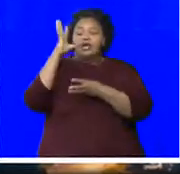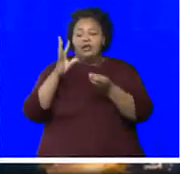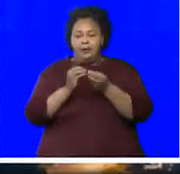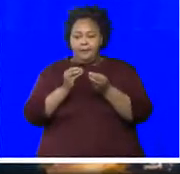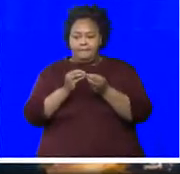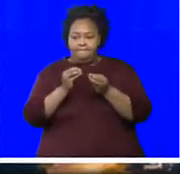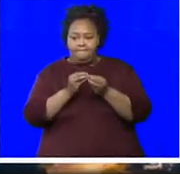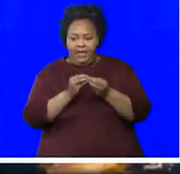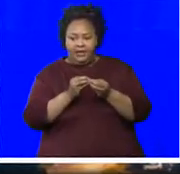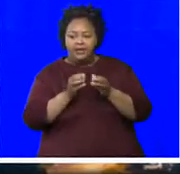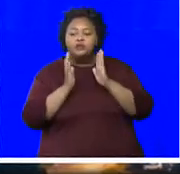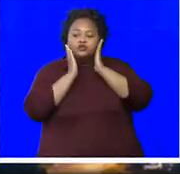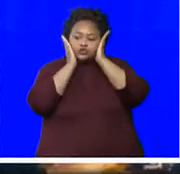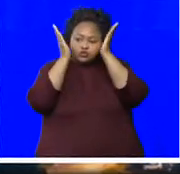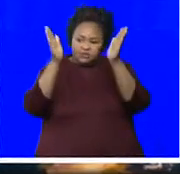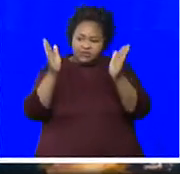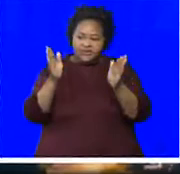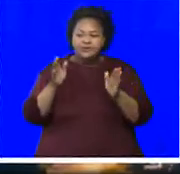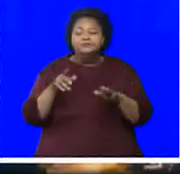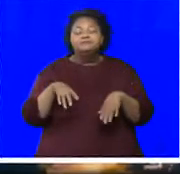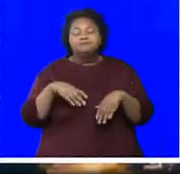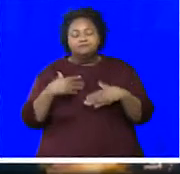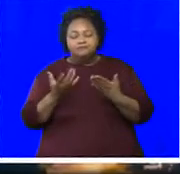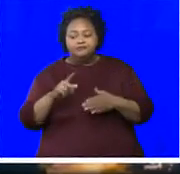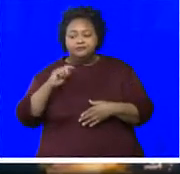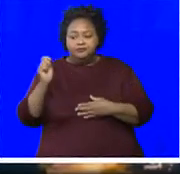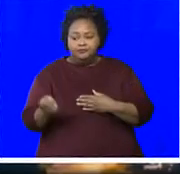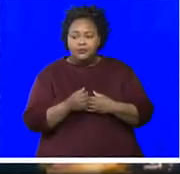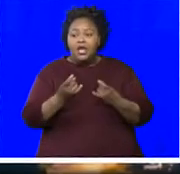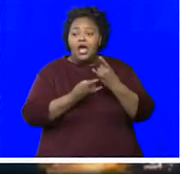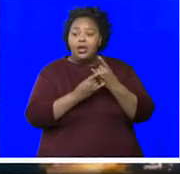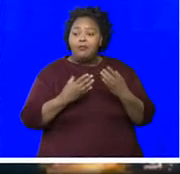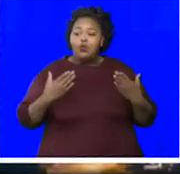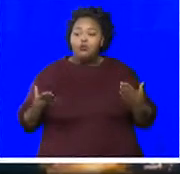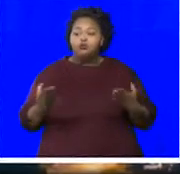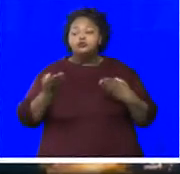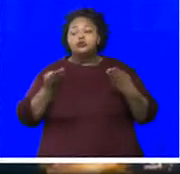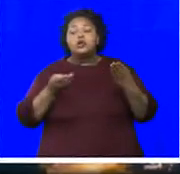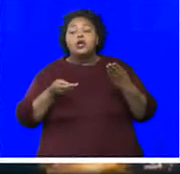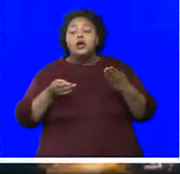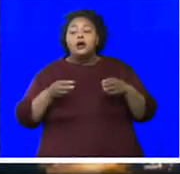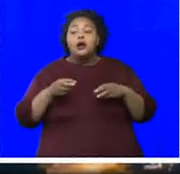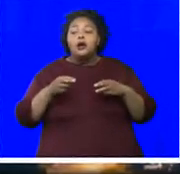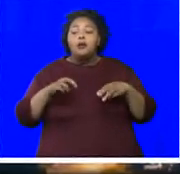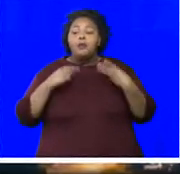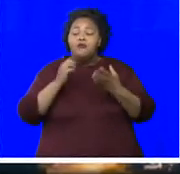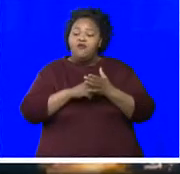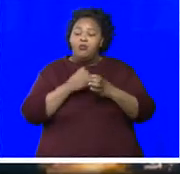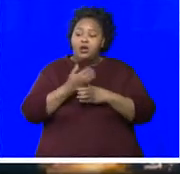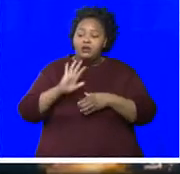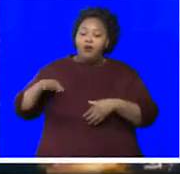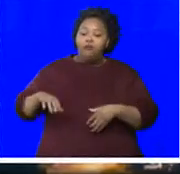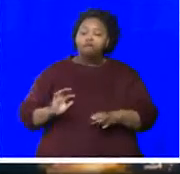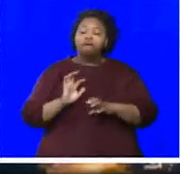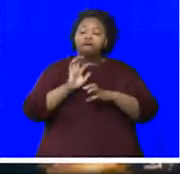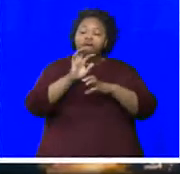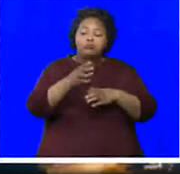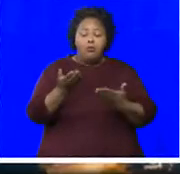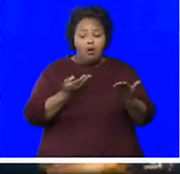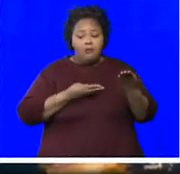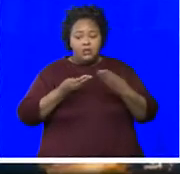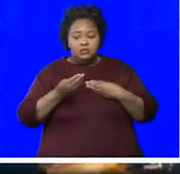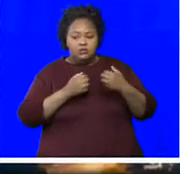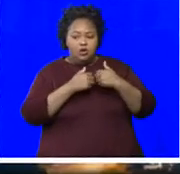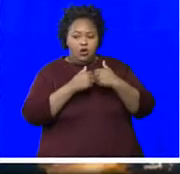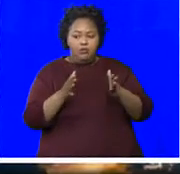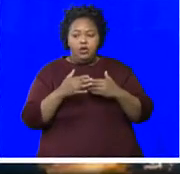kuletha amathuba ebhizinisi kuleli uphinze ukukhulisa nemidlalo yeligaluva eveni lakangwane. Nisibe akhuluma elangeni lecala lalomcuthelwano